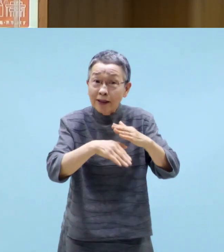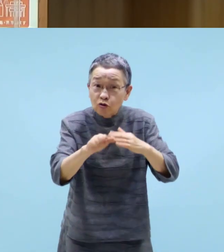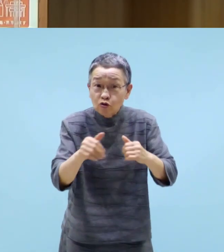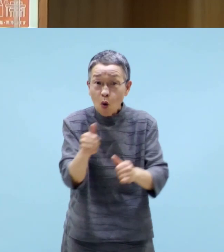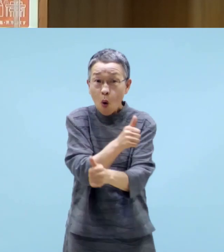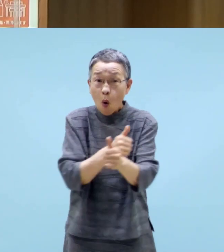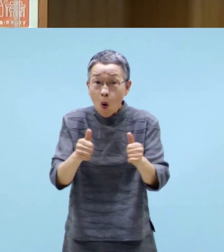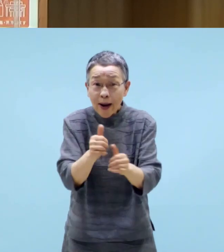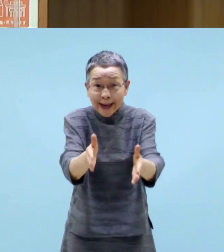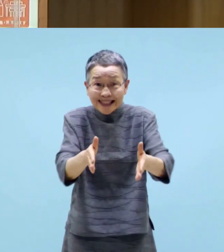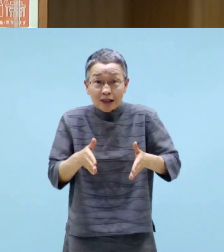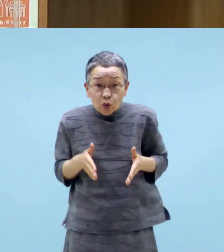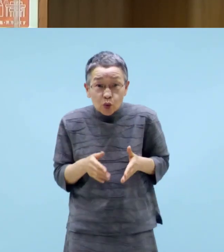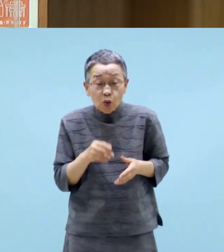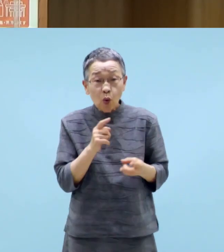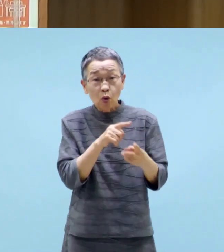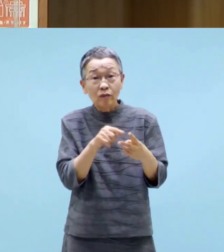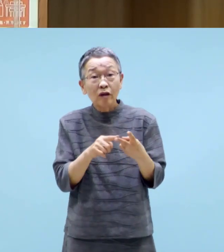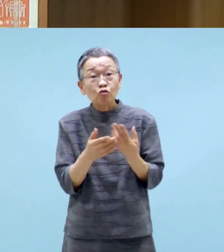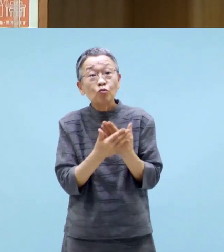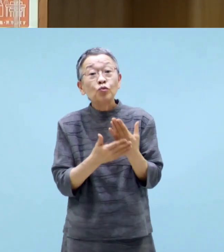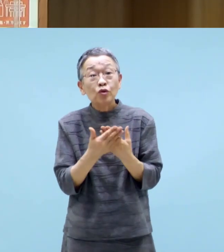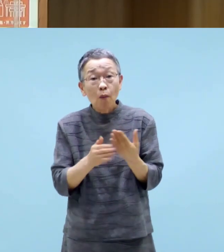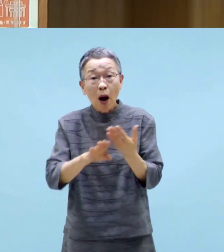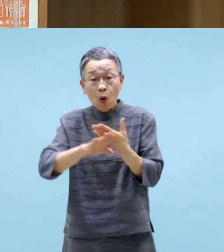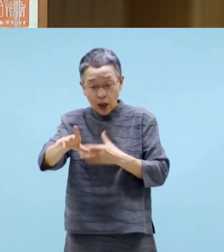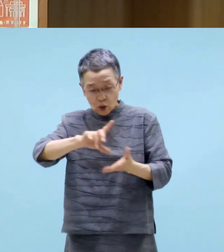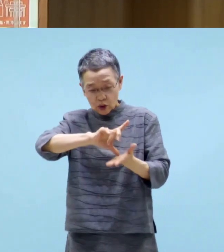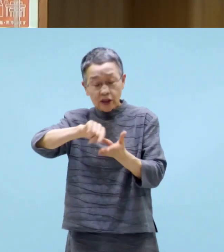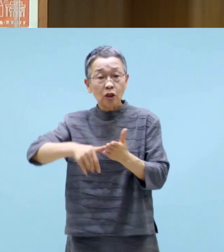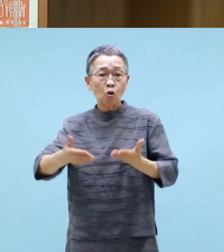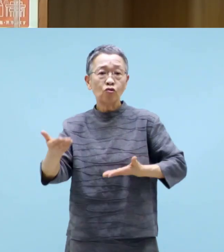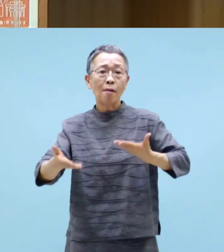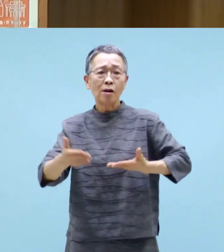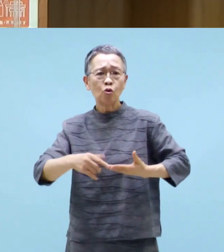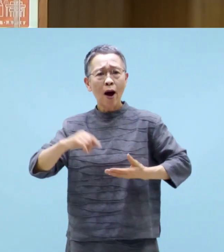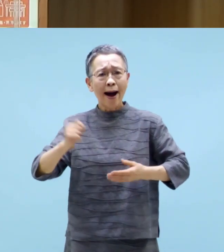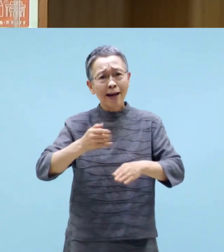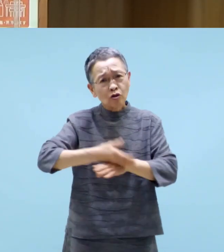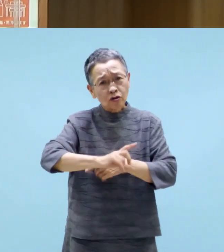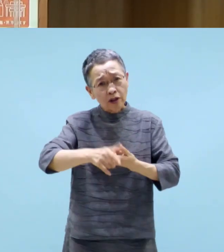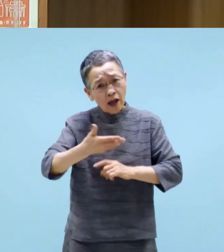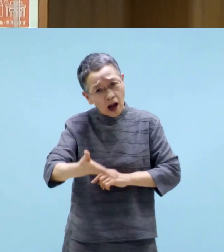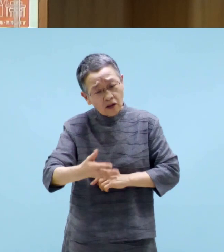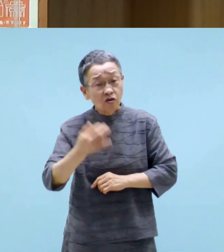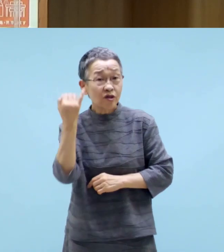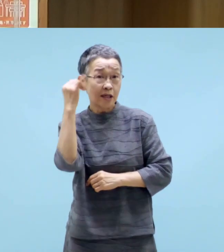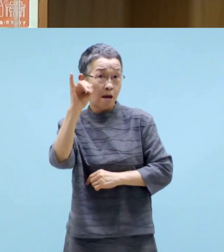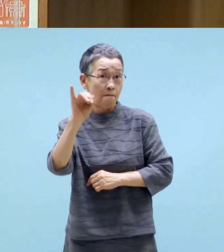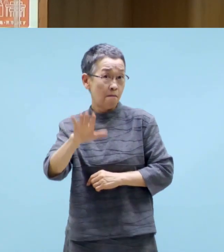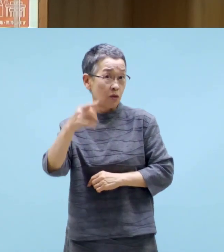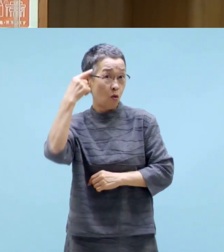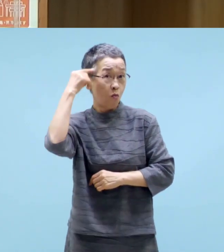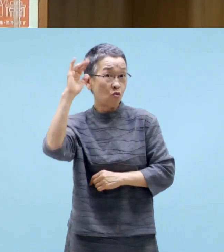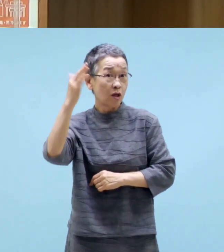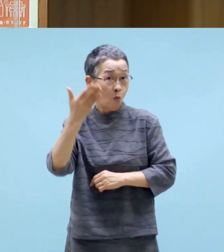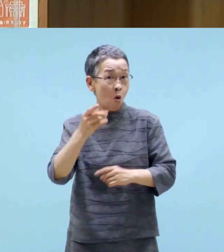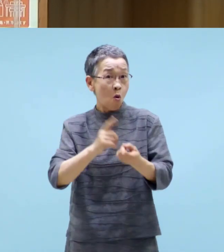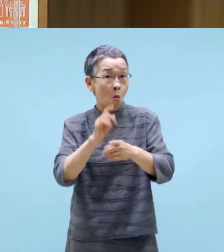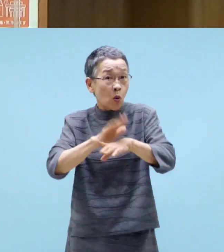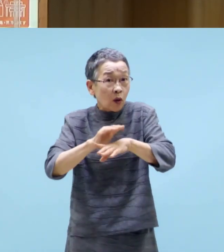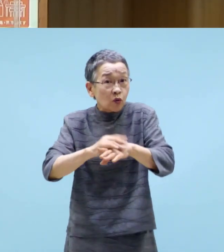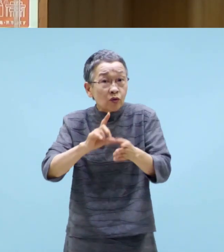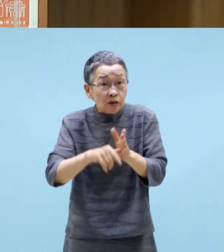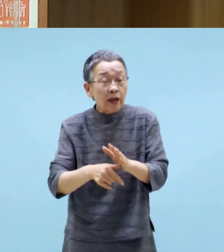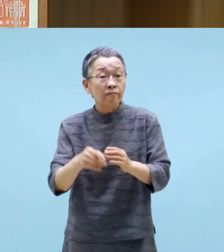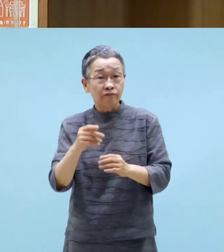ても、まあ、あの他の地域に比べるとちょっと早すぎるんじゃないかという意見もあるかもしれませんが、対策を講じてなんとか今踏みとどま